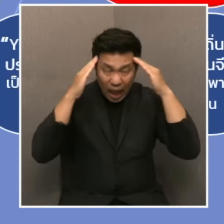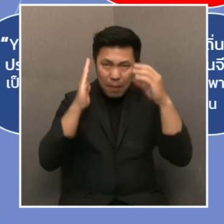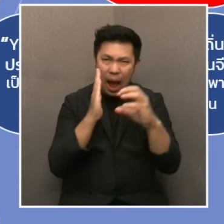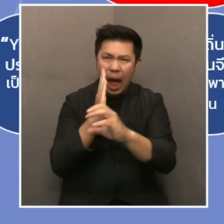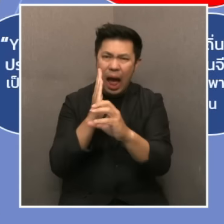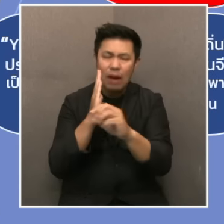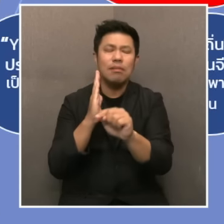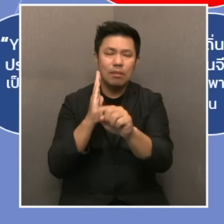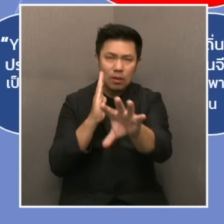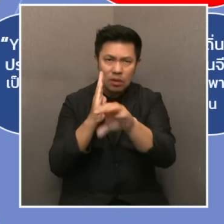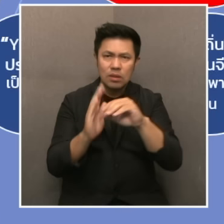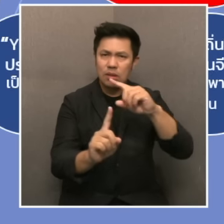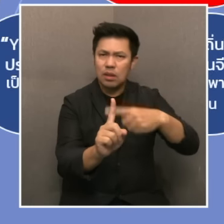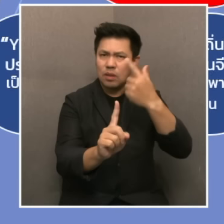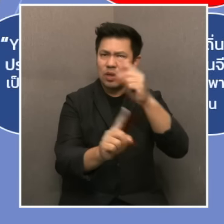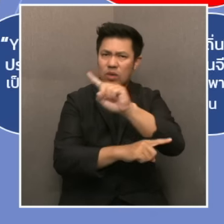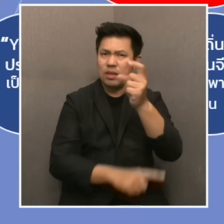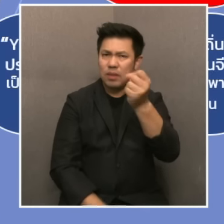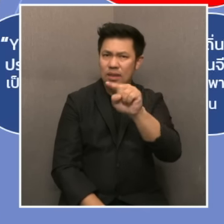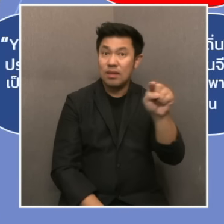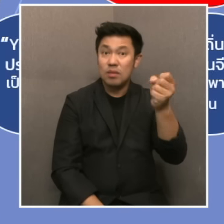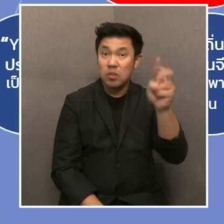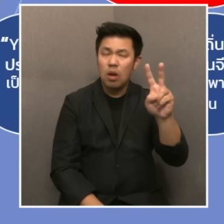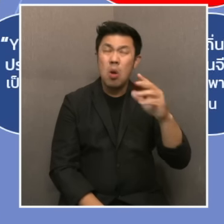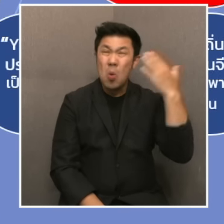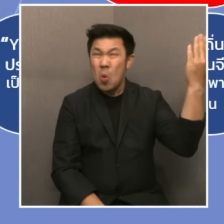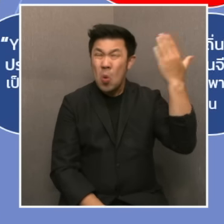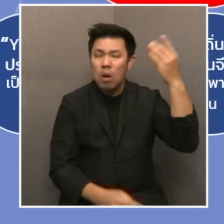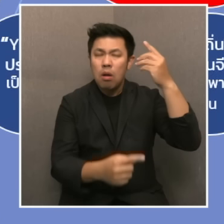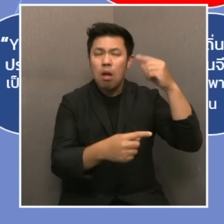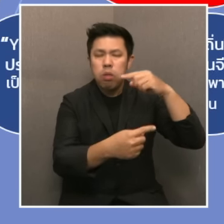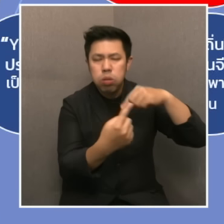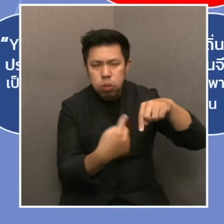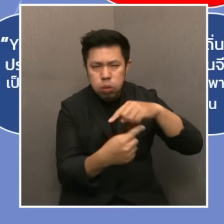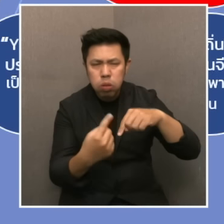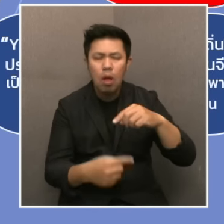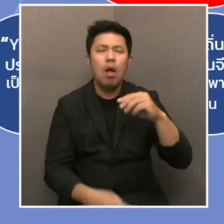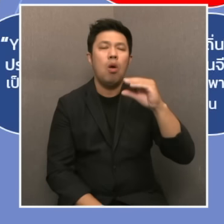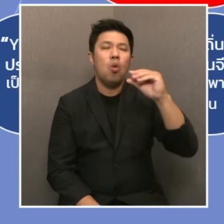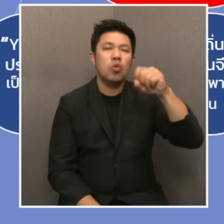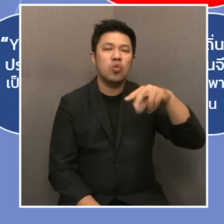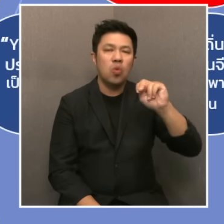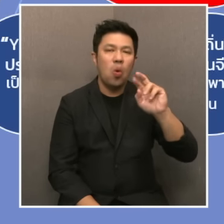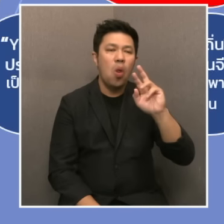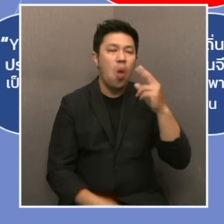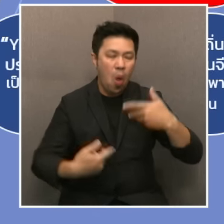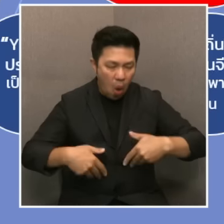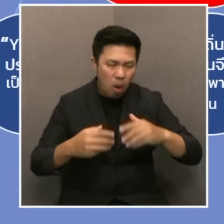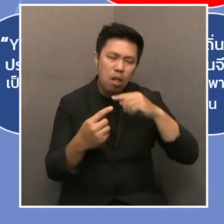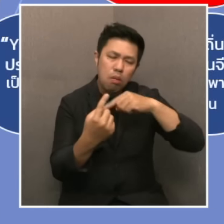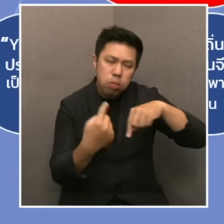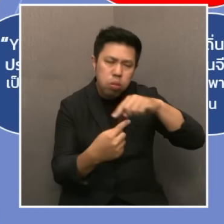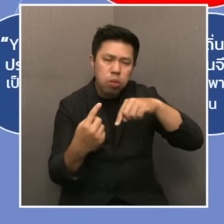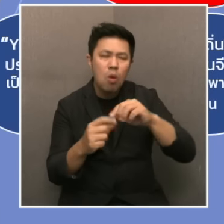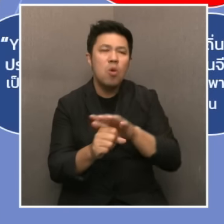12 พืนศจิกายนี้และจะอ่อนกำลงลงเป็พยุโซนร้อนพยุ depressionและยอมความกดอากาศต่ำกำลงแร